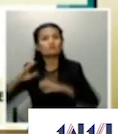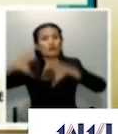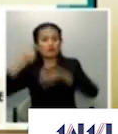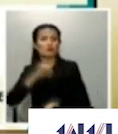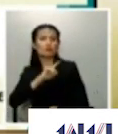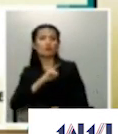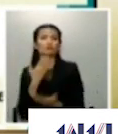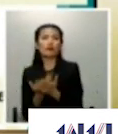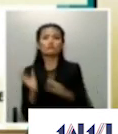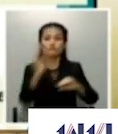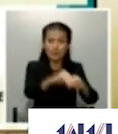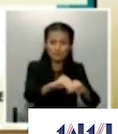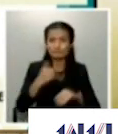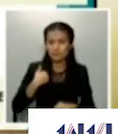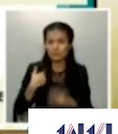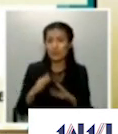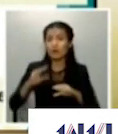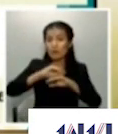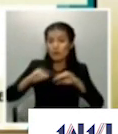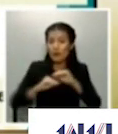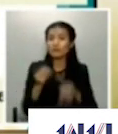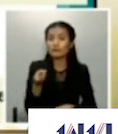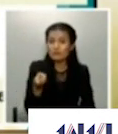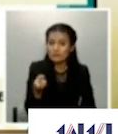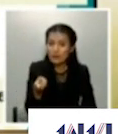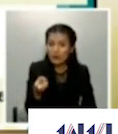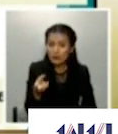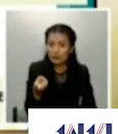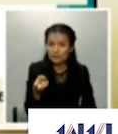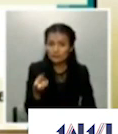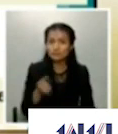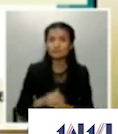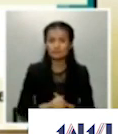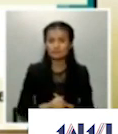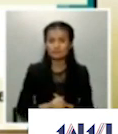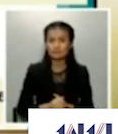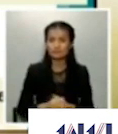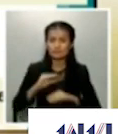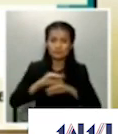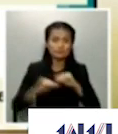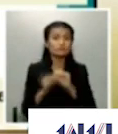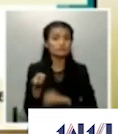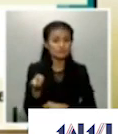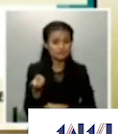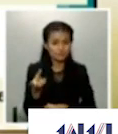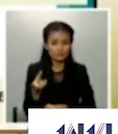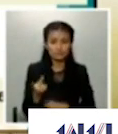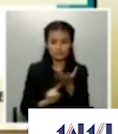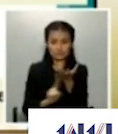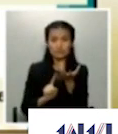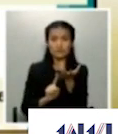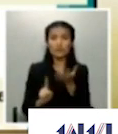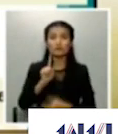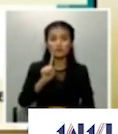การของเราได้คิดแล้วว่าโครงการข้าวนะครับข้าวตันหนึ่งมีพันกิโ